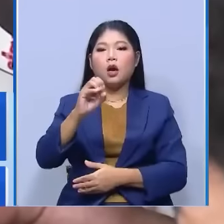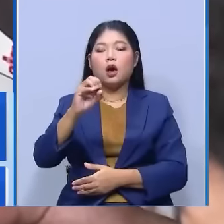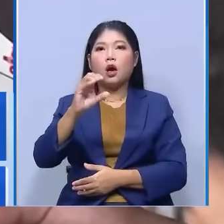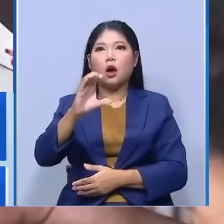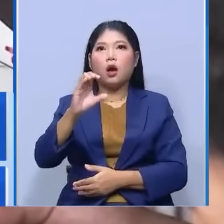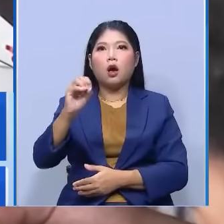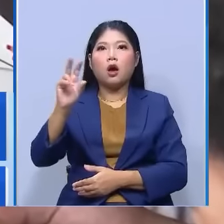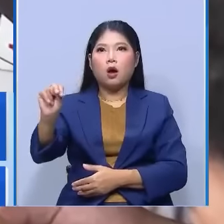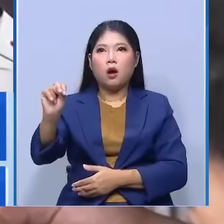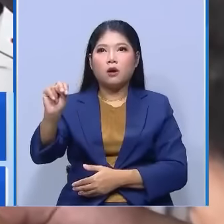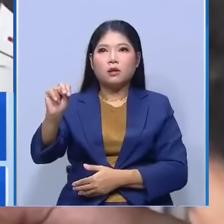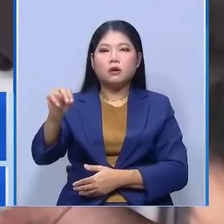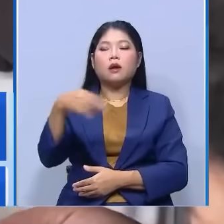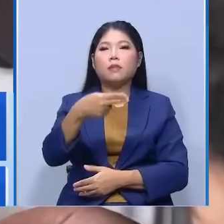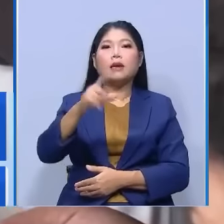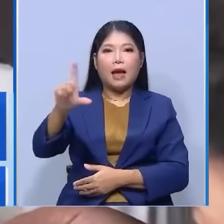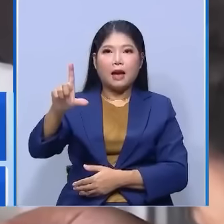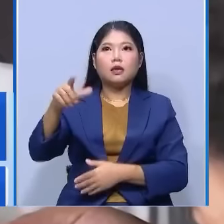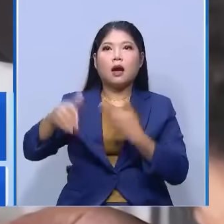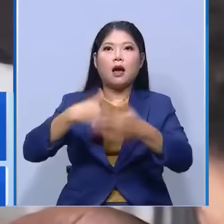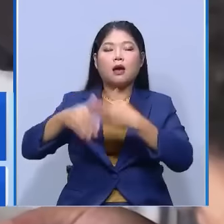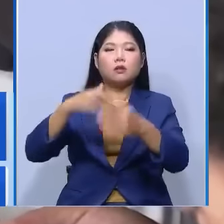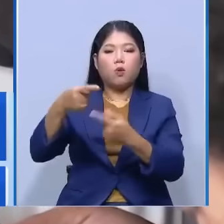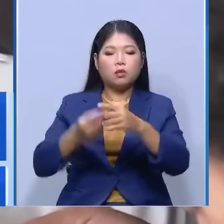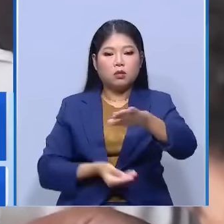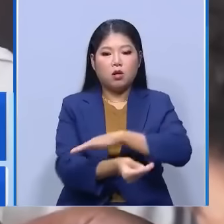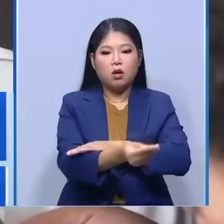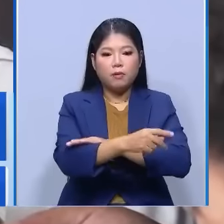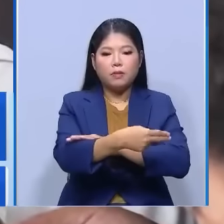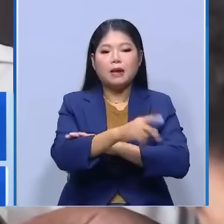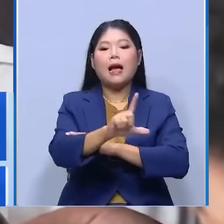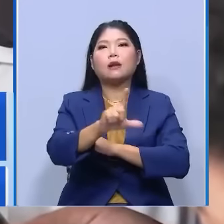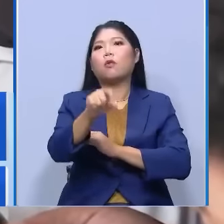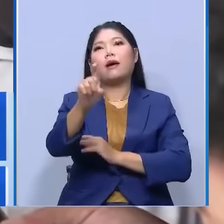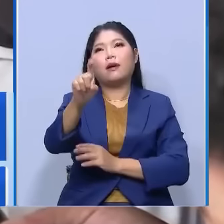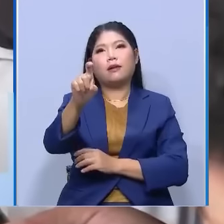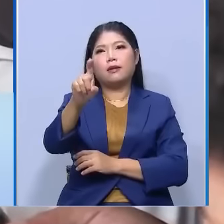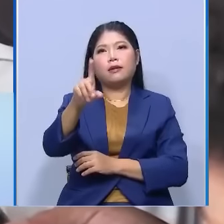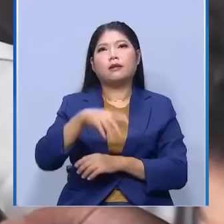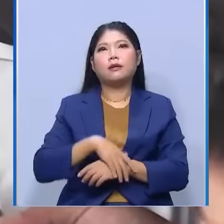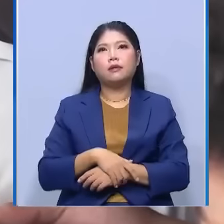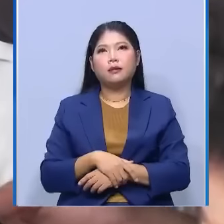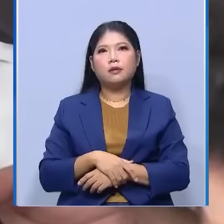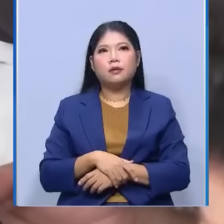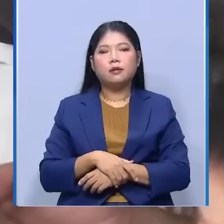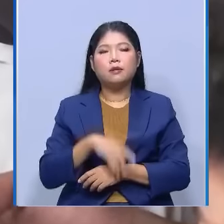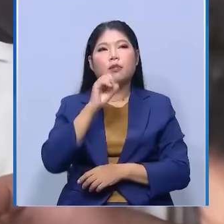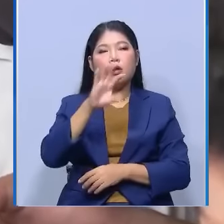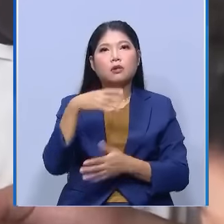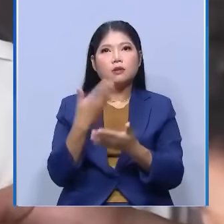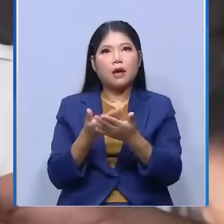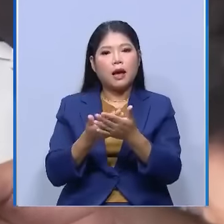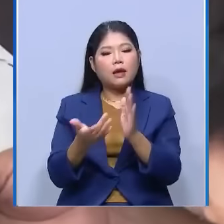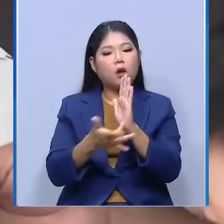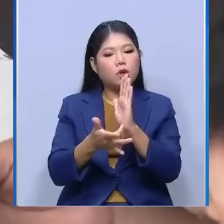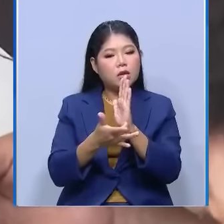ให้สินบน 10,000 ล้านเนี่ยไม่ต้องทำงานแล้ว แต่มันชัดถึงขั้นระบุว่าจ่ายเป็น US ดอลลาร์หรืออะไรอย่างนี้เลยนะคะหรือว่าให้เป็นเงินดิจิตอลอะไรอย่